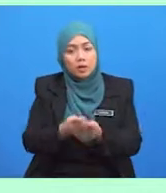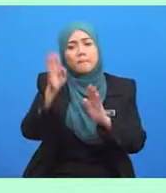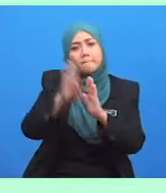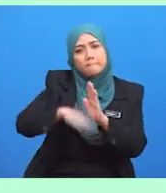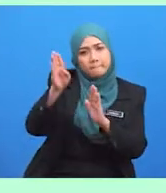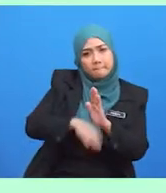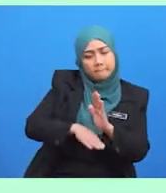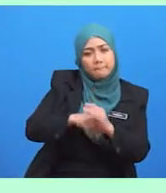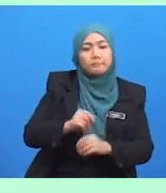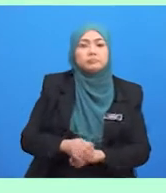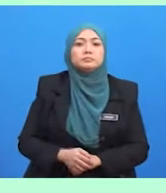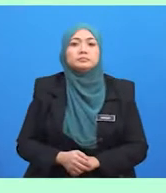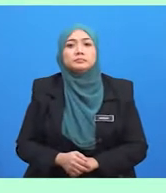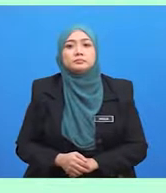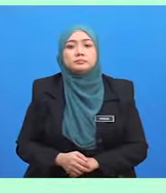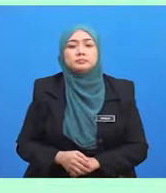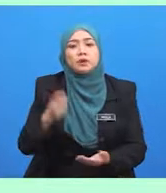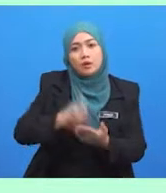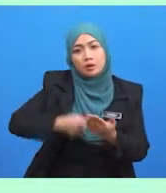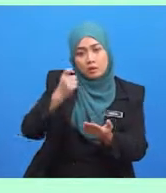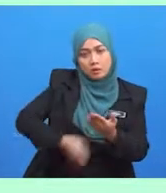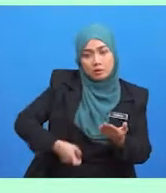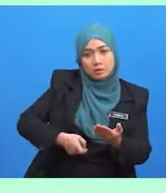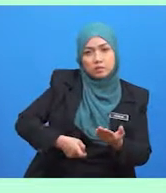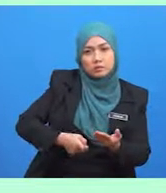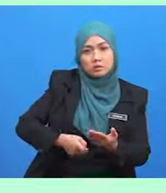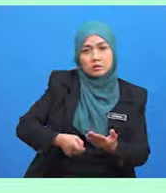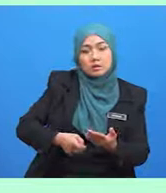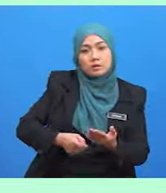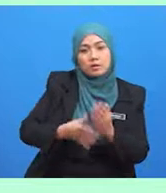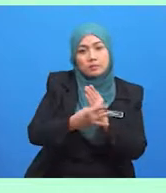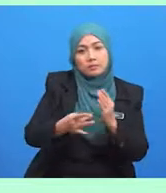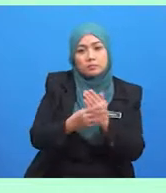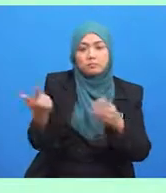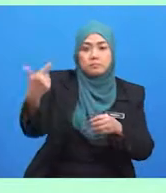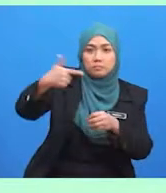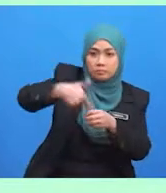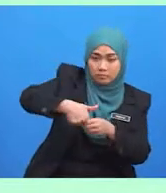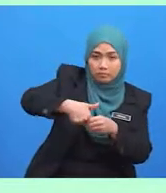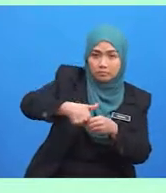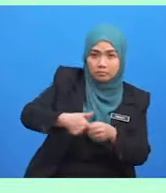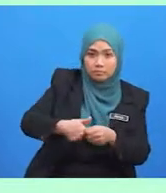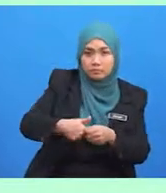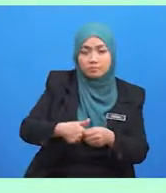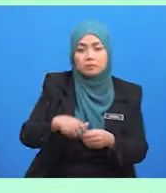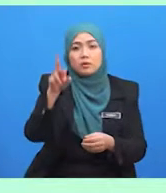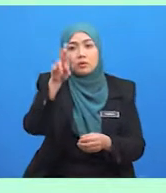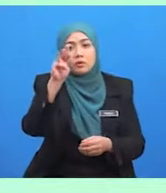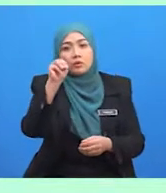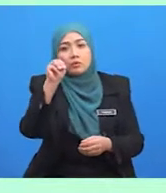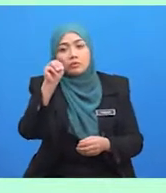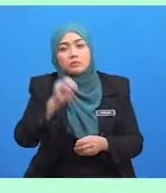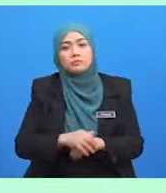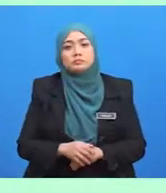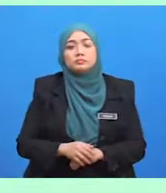Murid boleh lihat, harga sebenar petrol RON 95 ialah RM2.35. Selepas